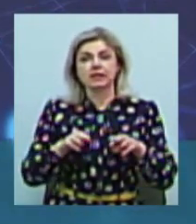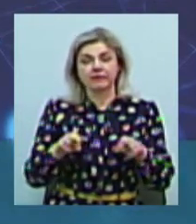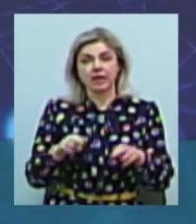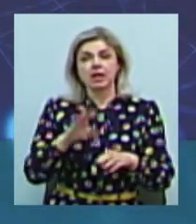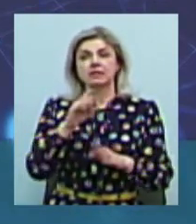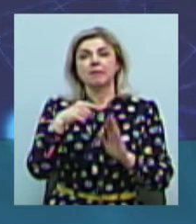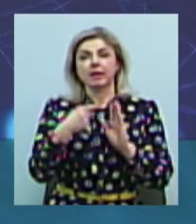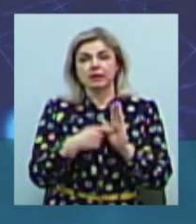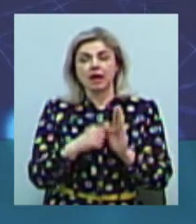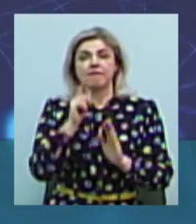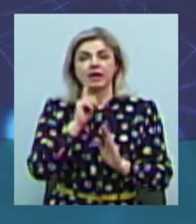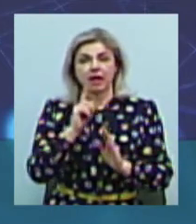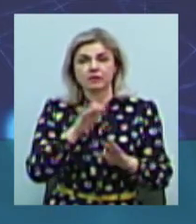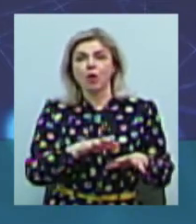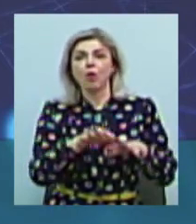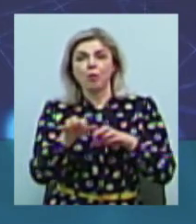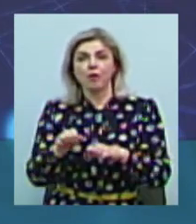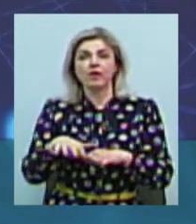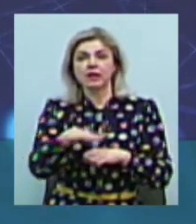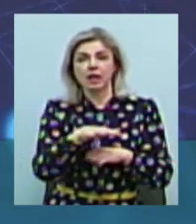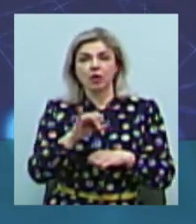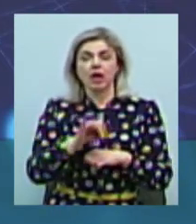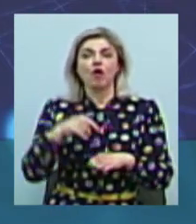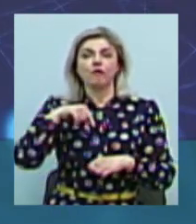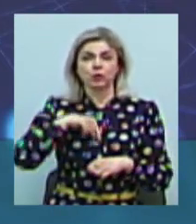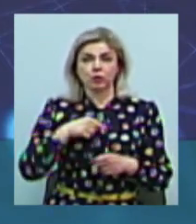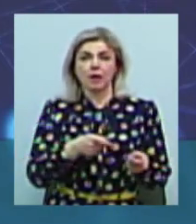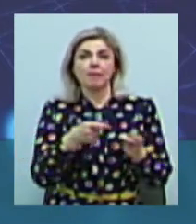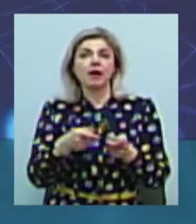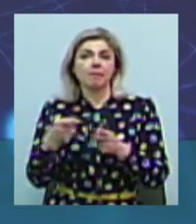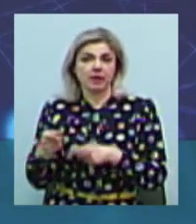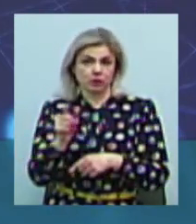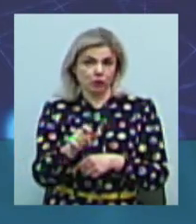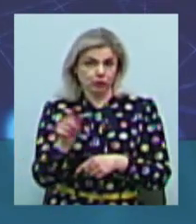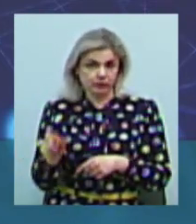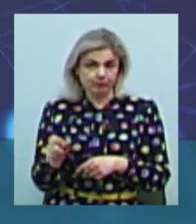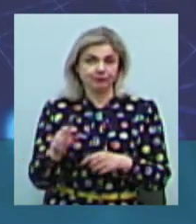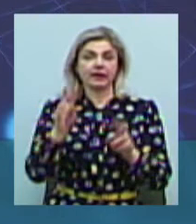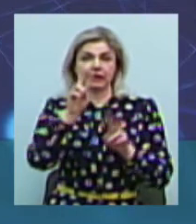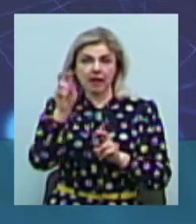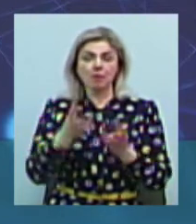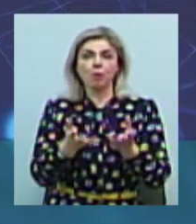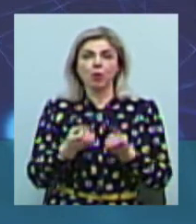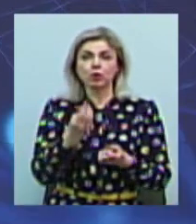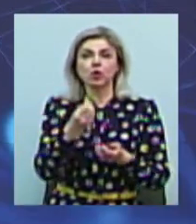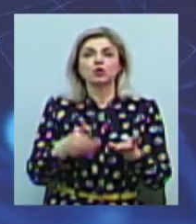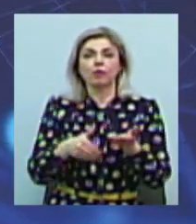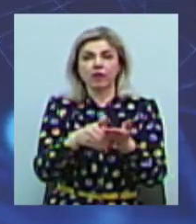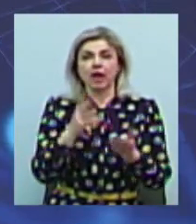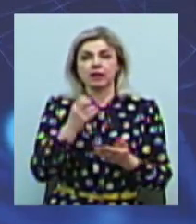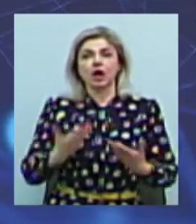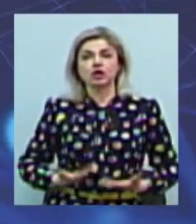питань тимчасово окупованих територій та внутрішньо переміщених осіб. Тема зустрічі – отримання субвенції на житло